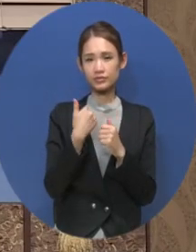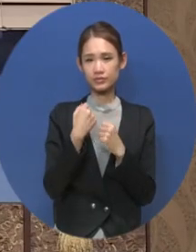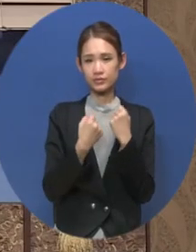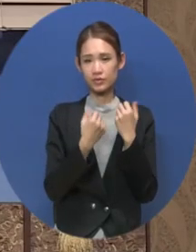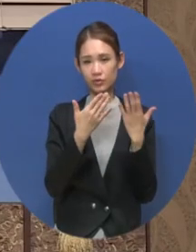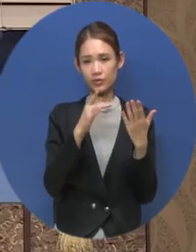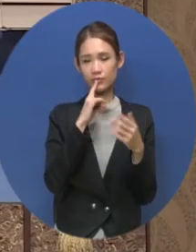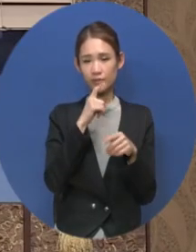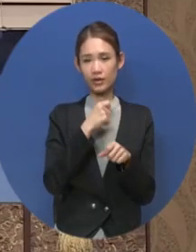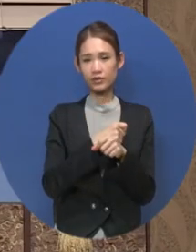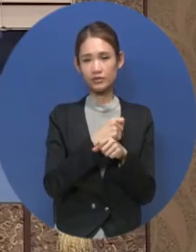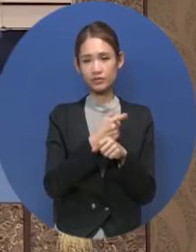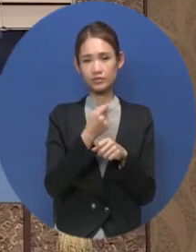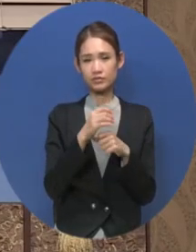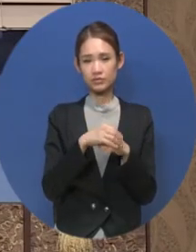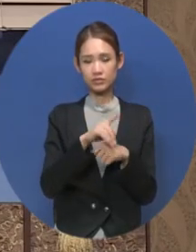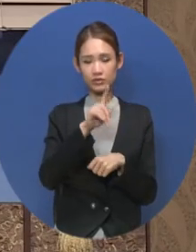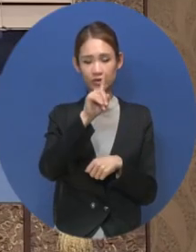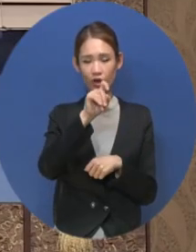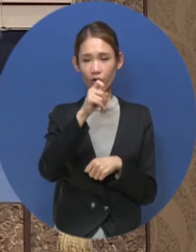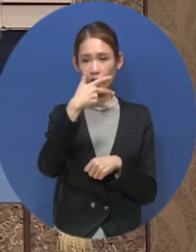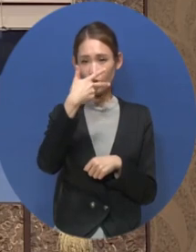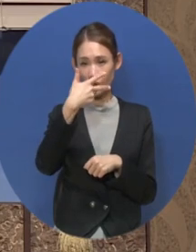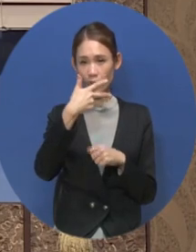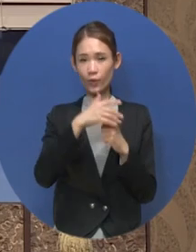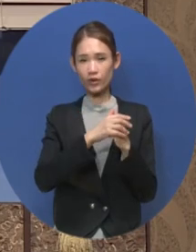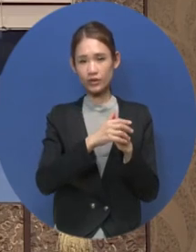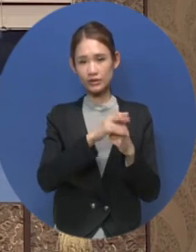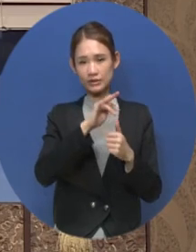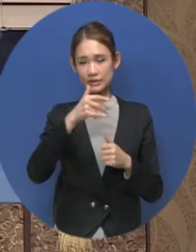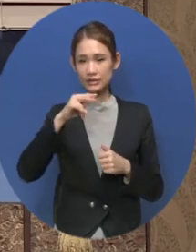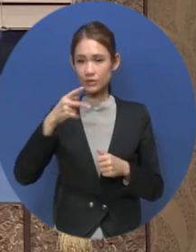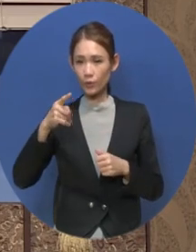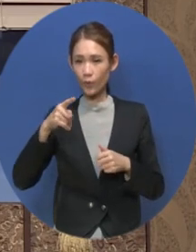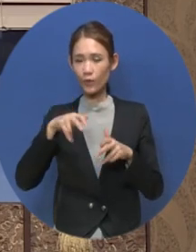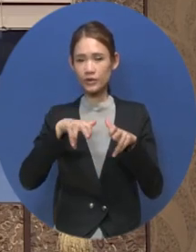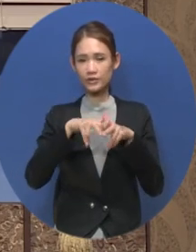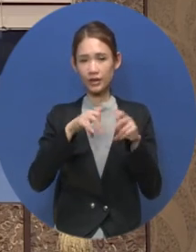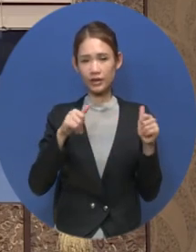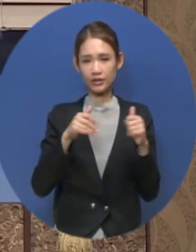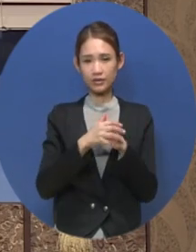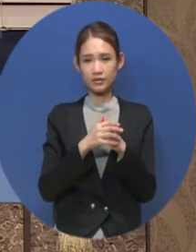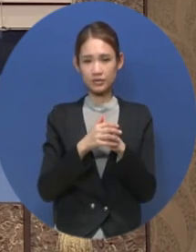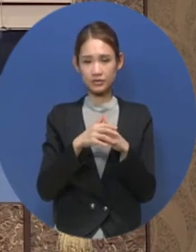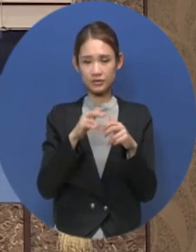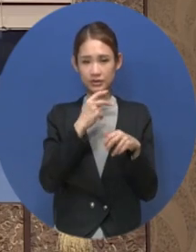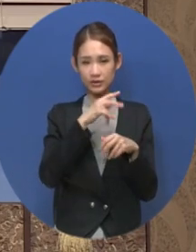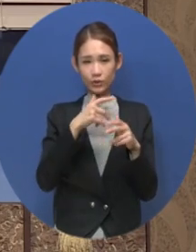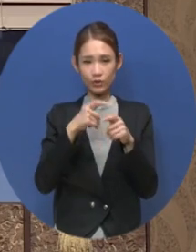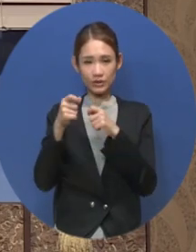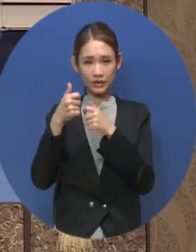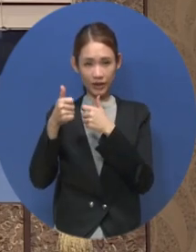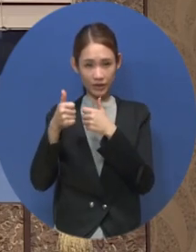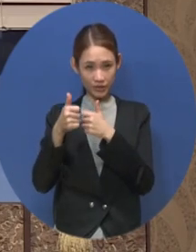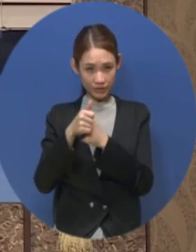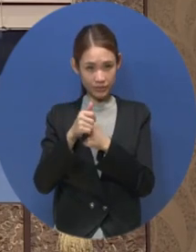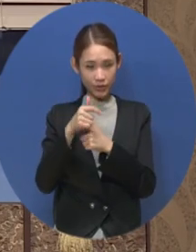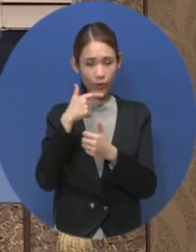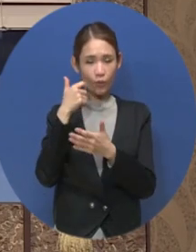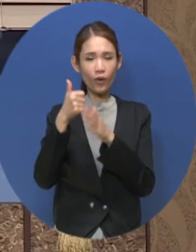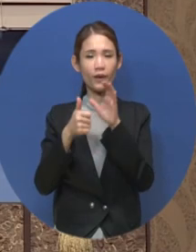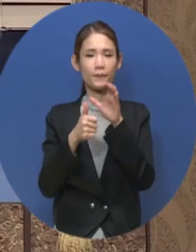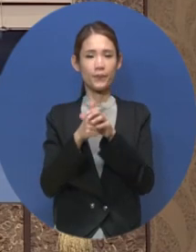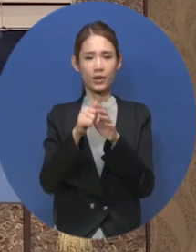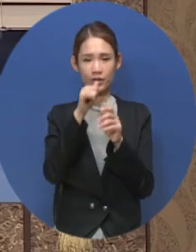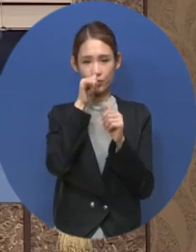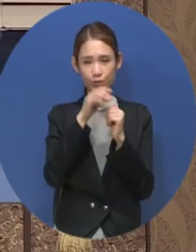말씀 언급을 잠깐 했습니다만은 네. 17개 시도 장애인 체육회가 시도지사님들이 당연직 회장으로 이렇게 돼 있고요.